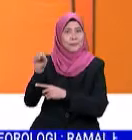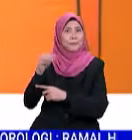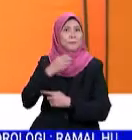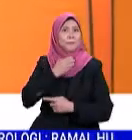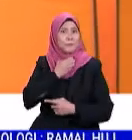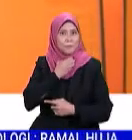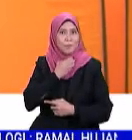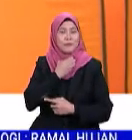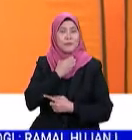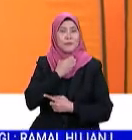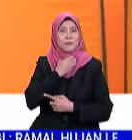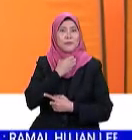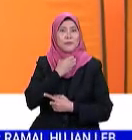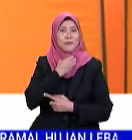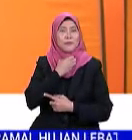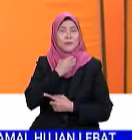Perak.